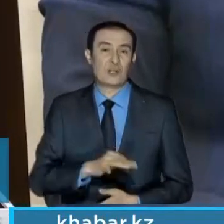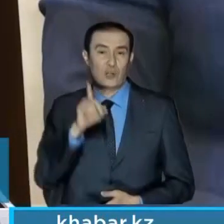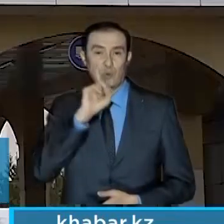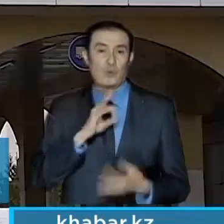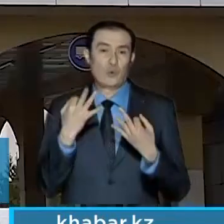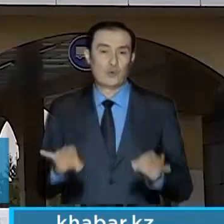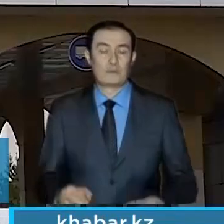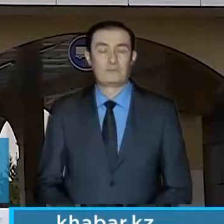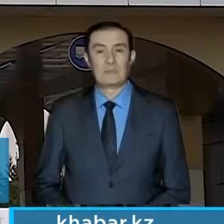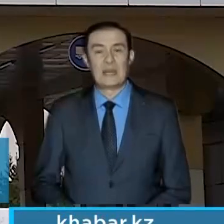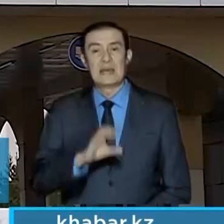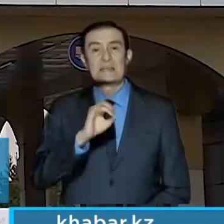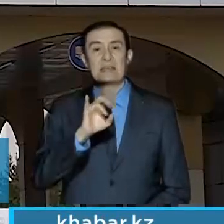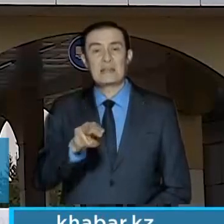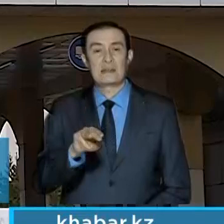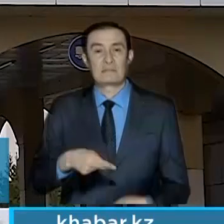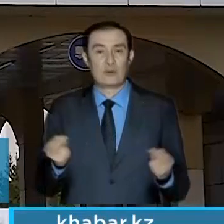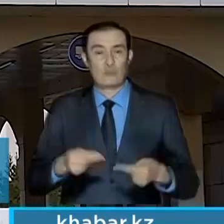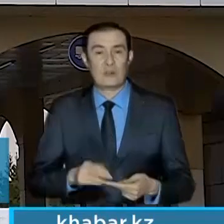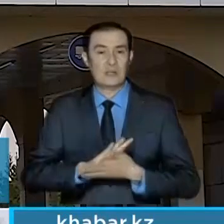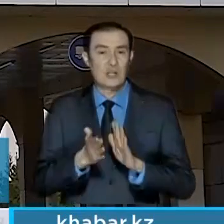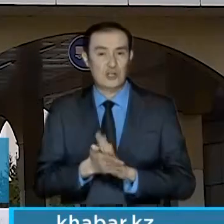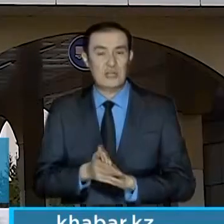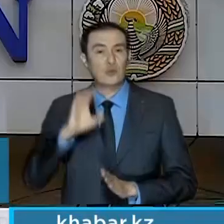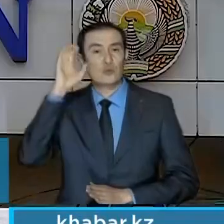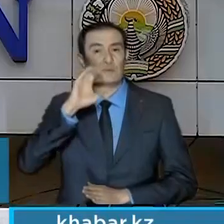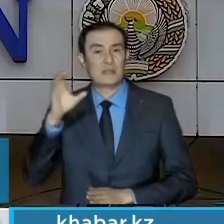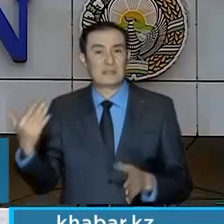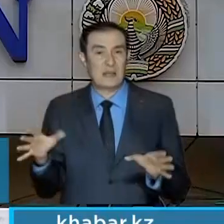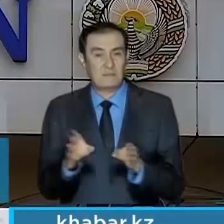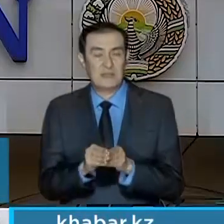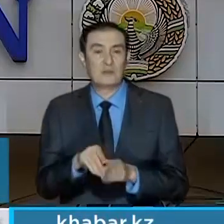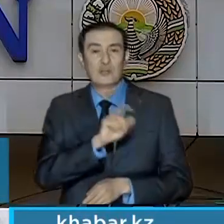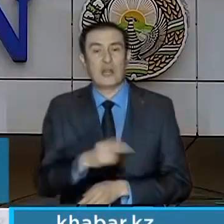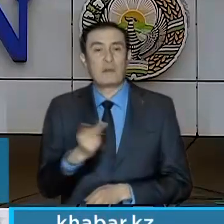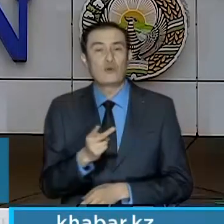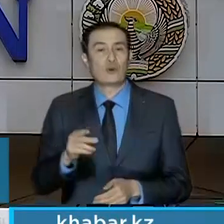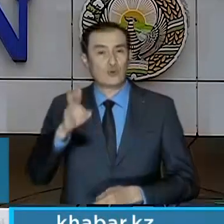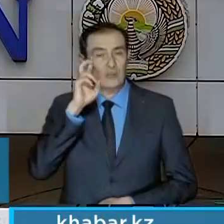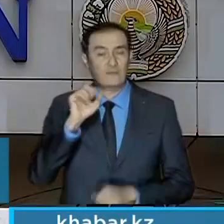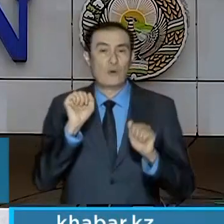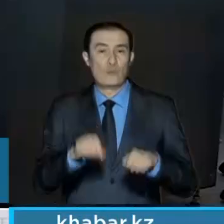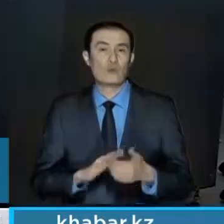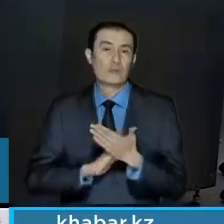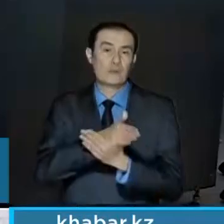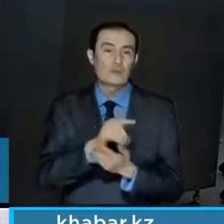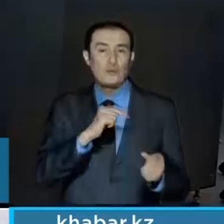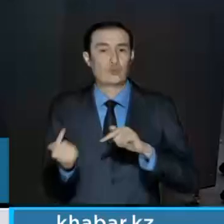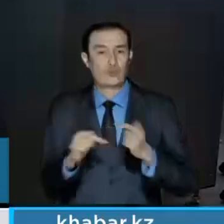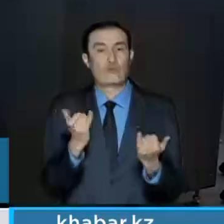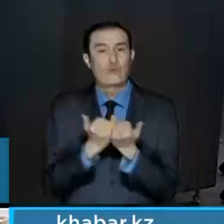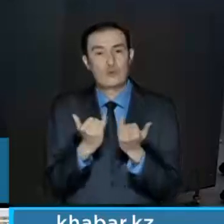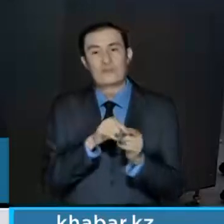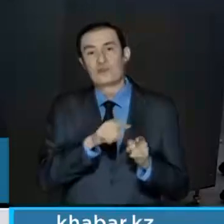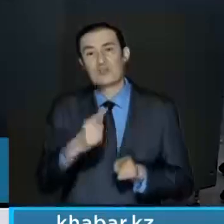доступ сенаторы сегодня одобрили е одно соглашение с Узбекистаном теперь жители могут ездить друг другу в гости